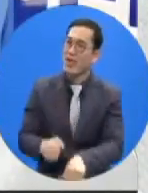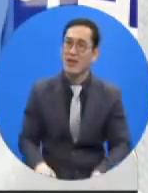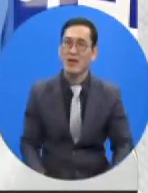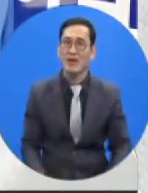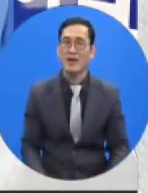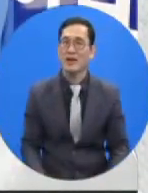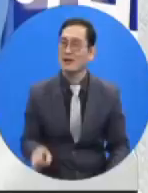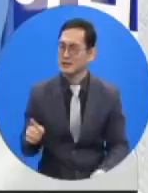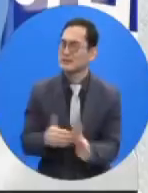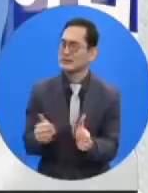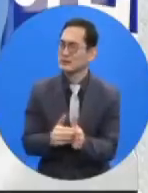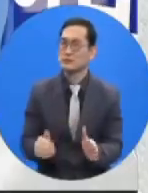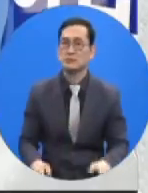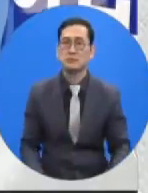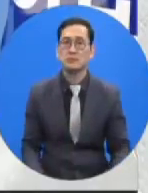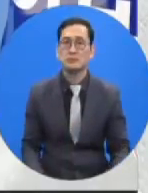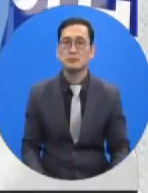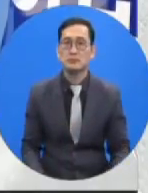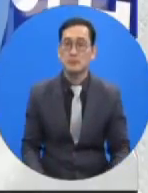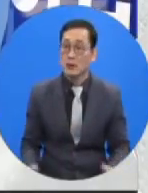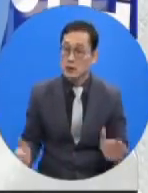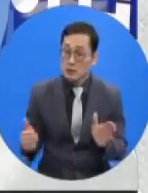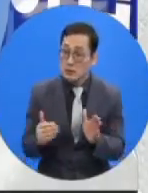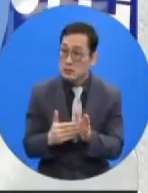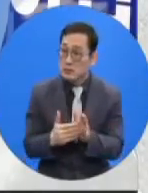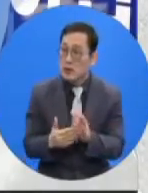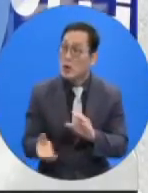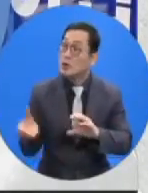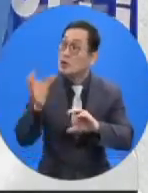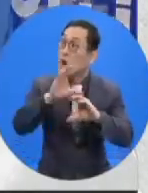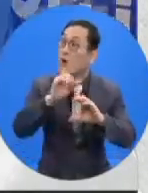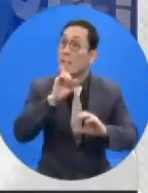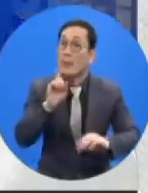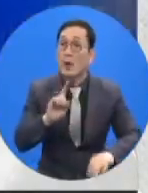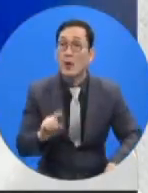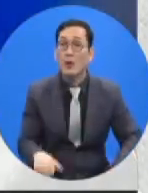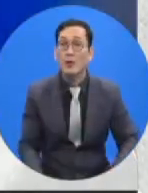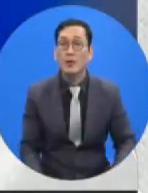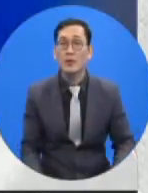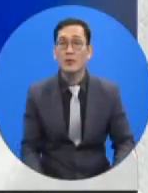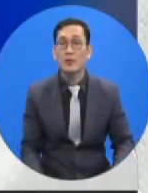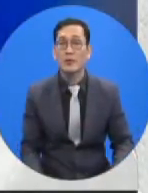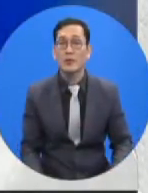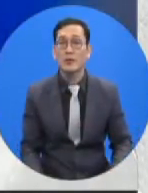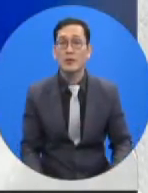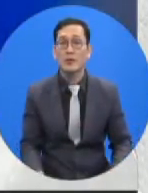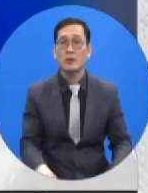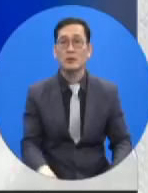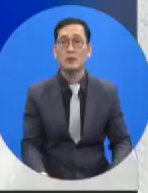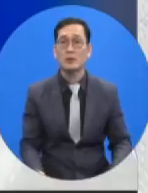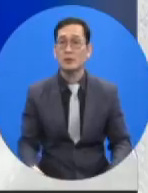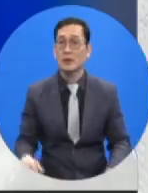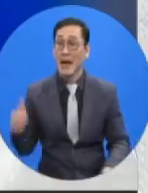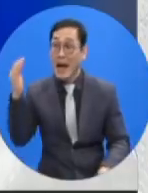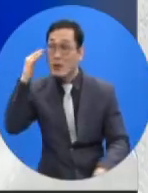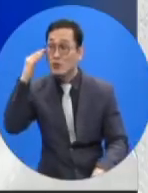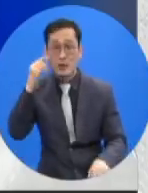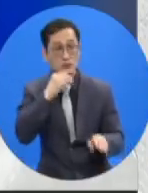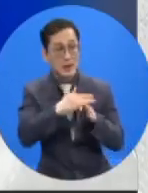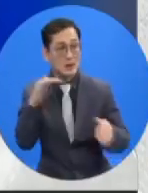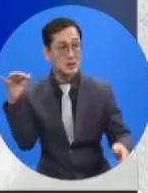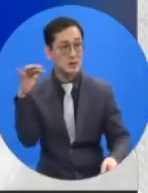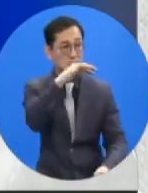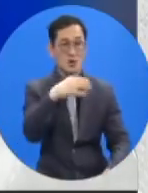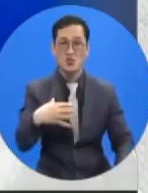말씀드릴게요. 그러면 그 여기 뒤는 뭘까 제가 추측을 해봤어요. 그런 결과를 보면은 북한이 우리에 대한 위협이 아니라 우리가 북한에 대한 위협을 하고 있는